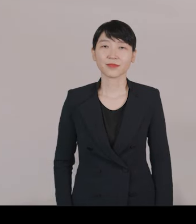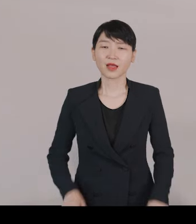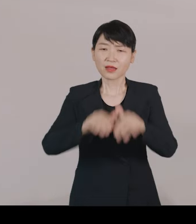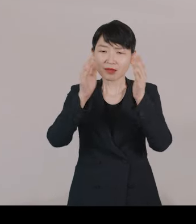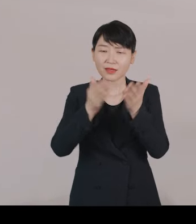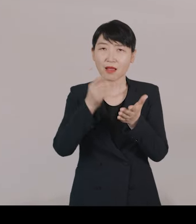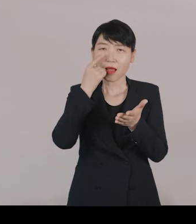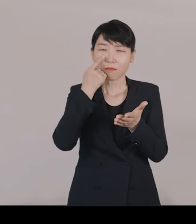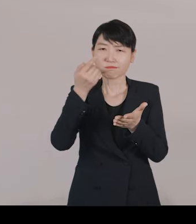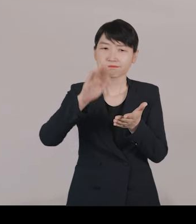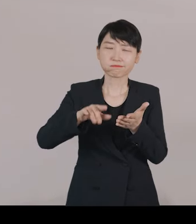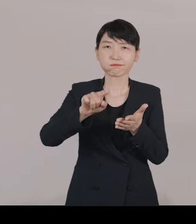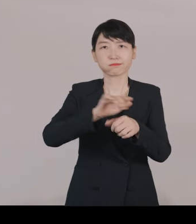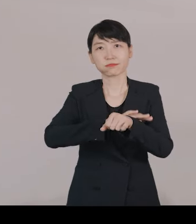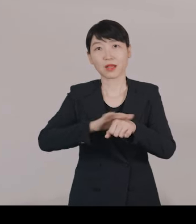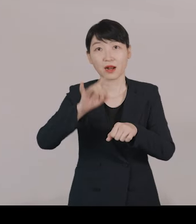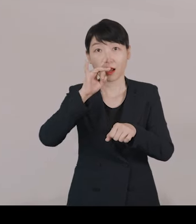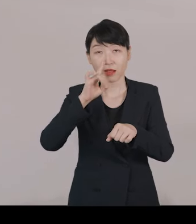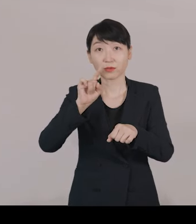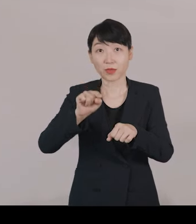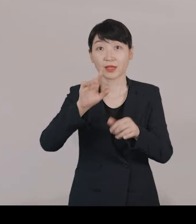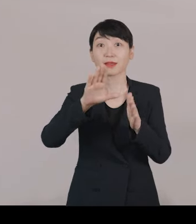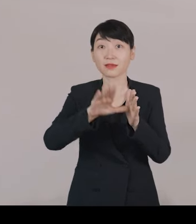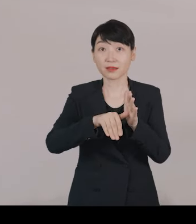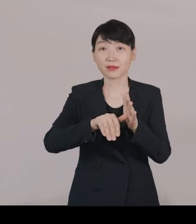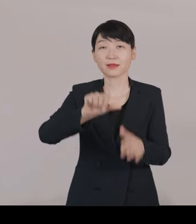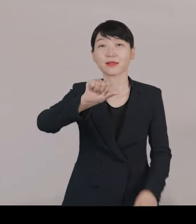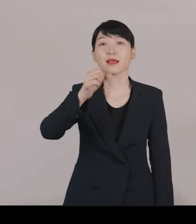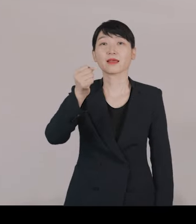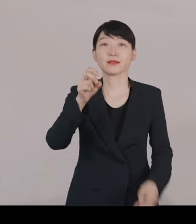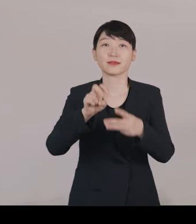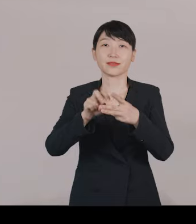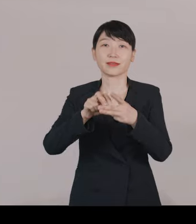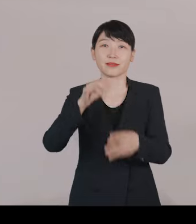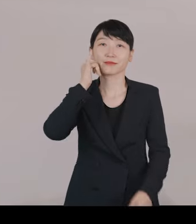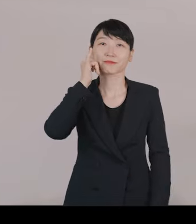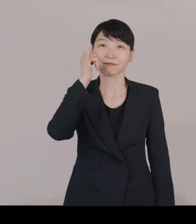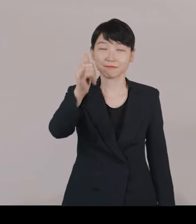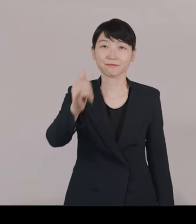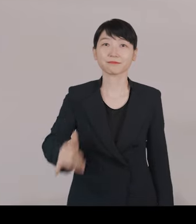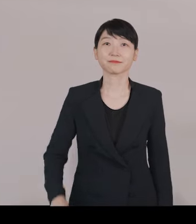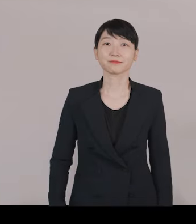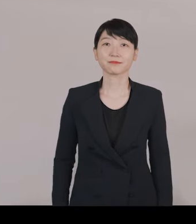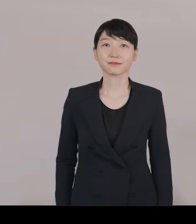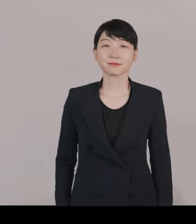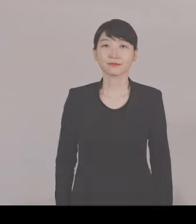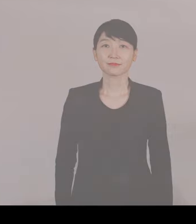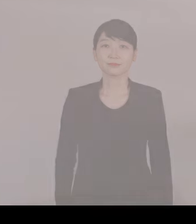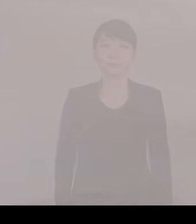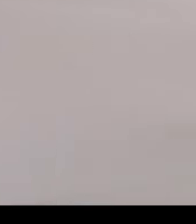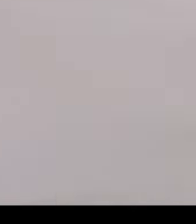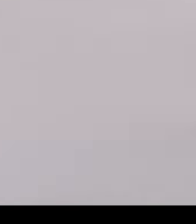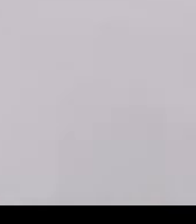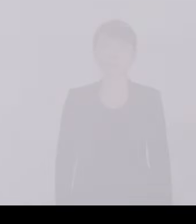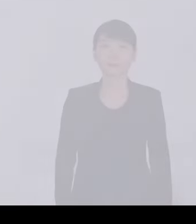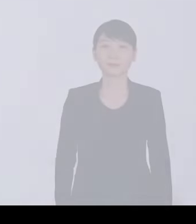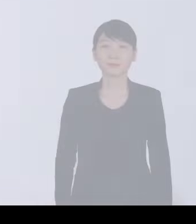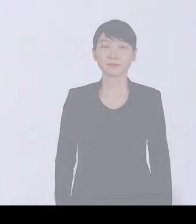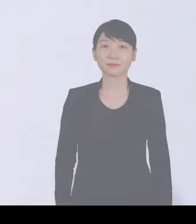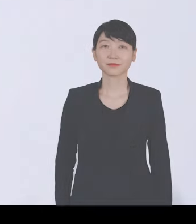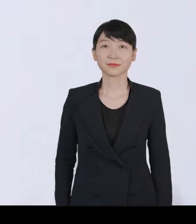이와 같은 대처에도 AI 스피커가 정상 작동하지 않는다면 AS 센터로 문의 부탁드립니다.